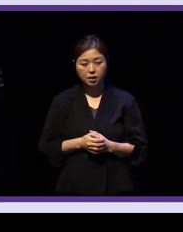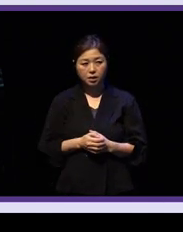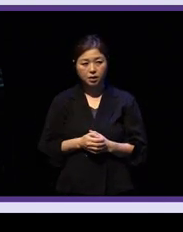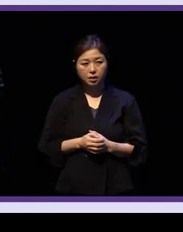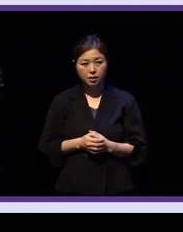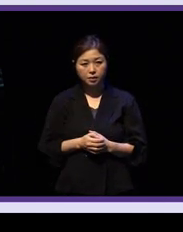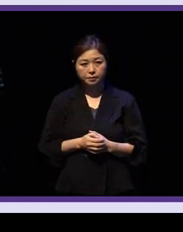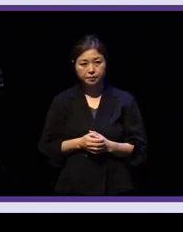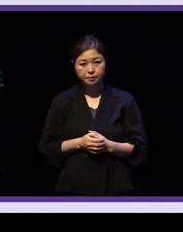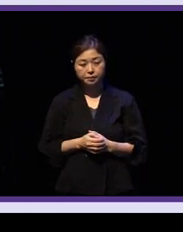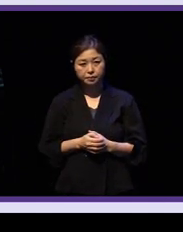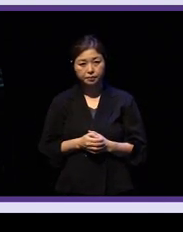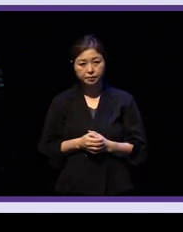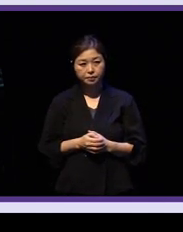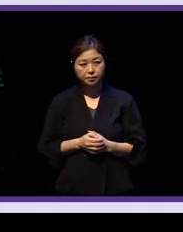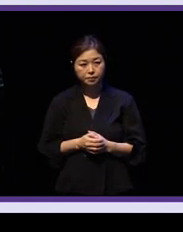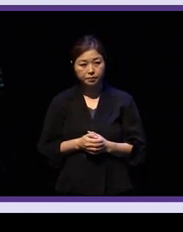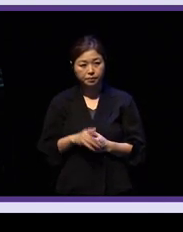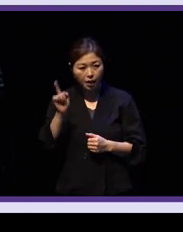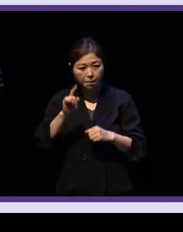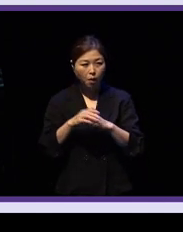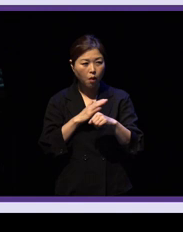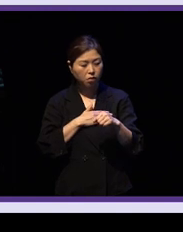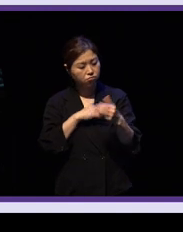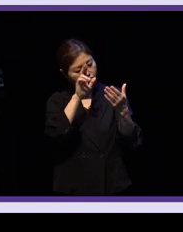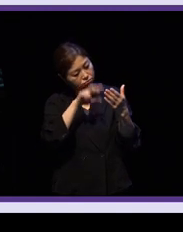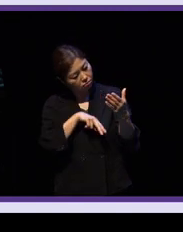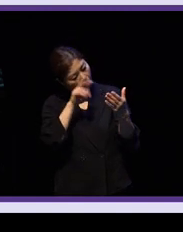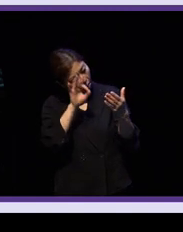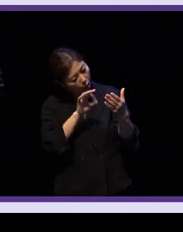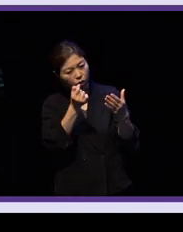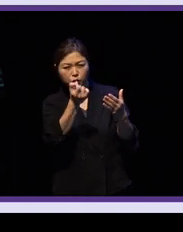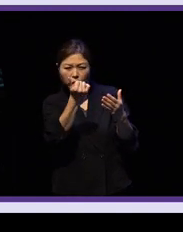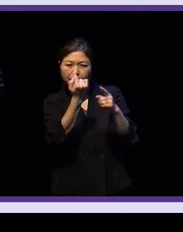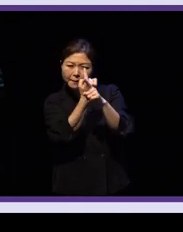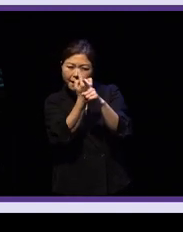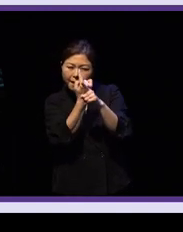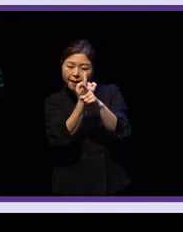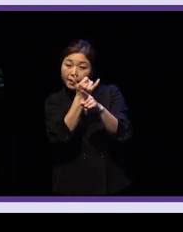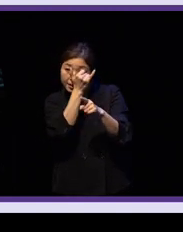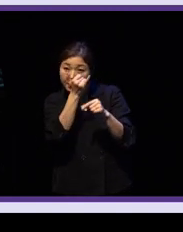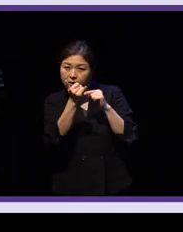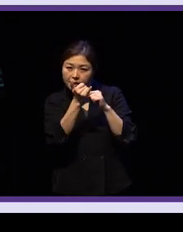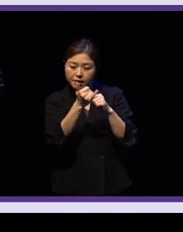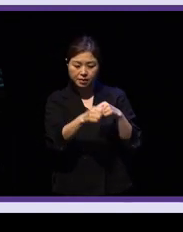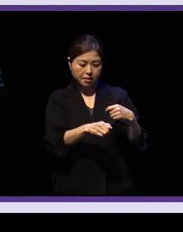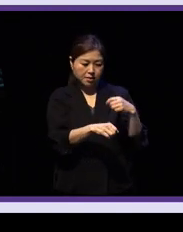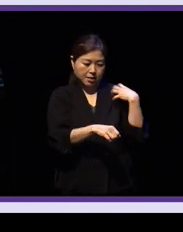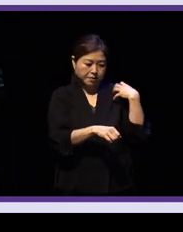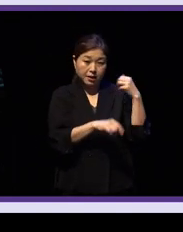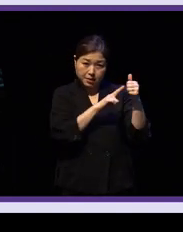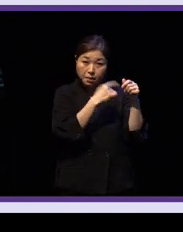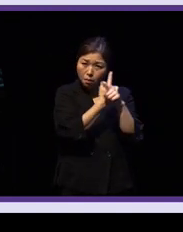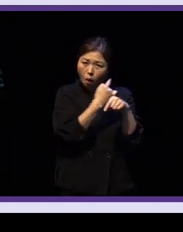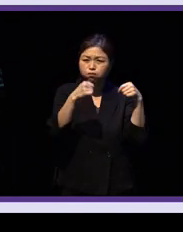좀 가볍고 이런 부분들을 가벼운 변경 사항에 대해서는 사물처 담당자랑 협의를 통해서